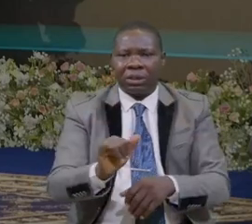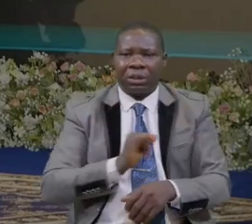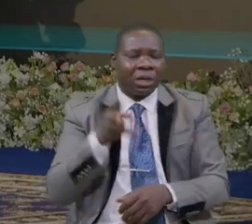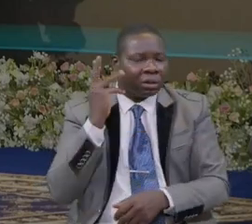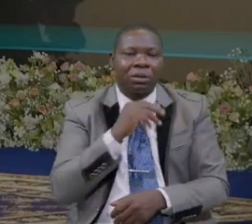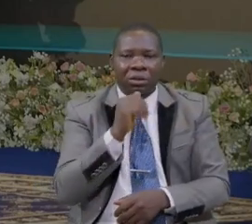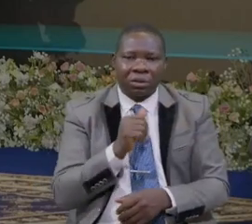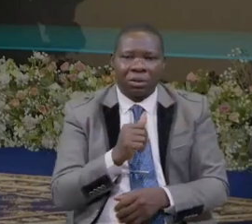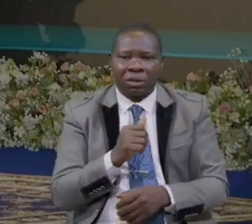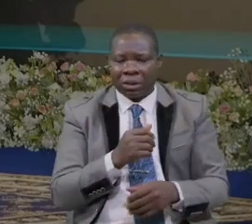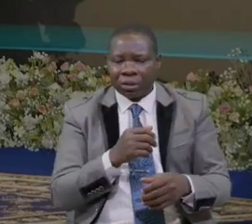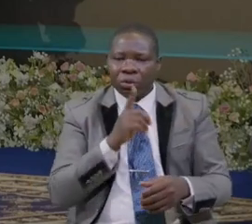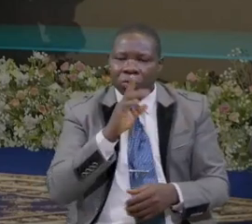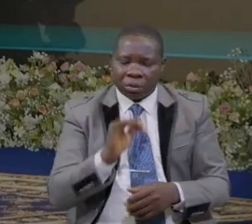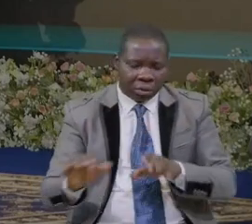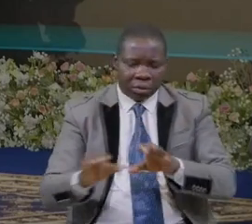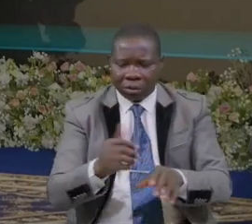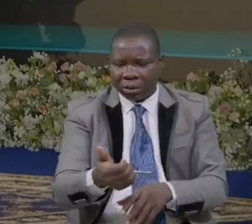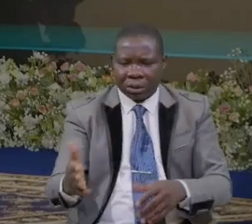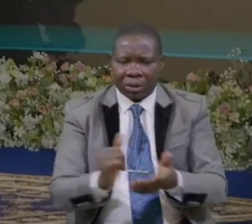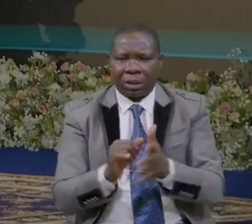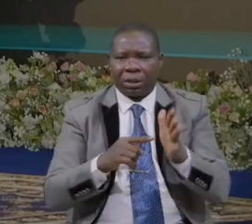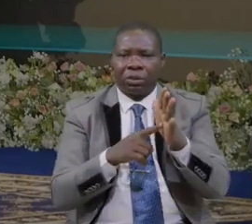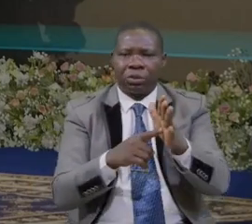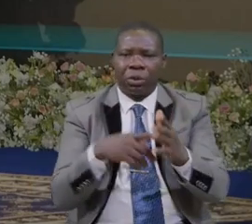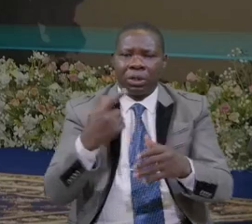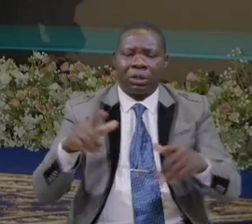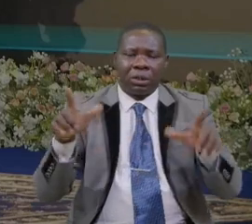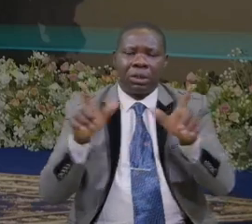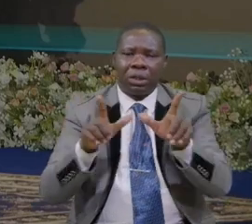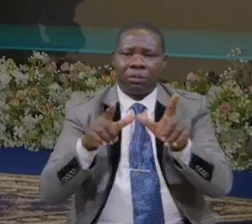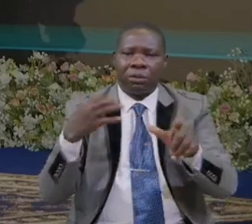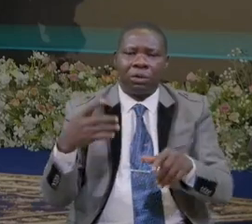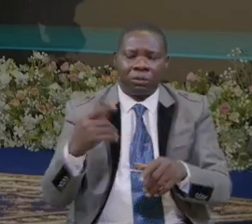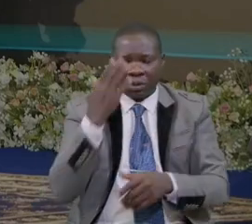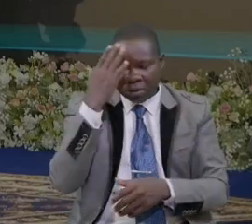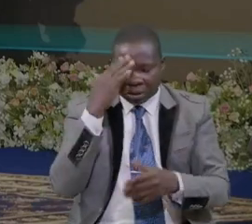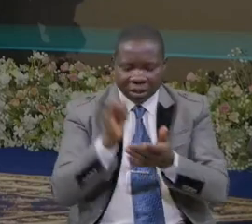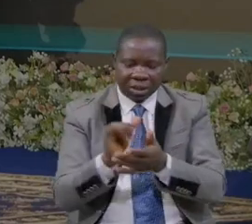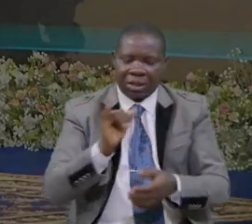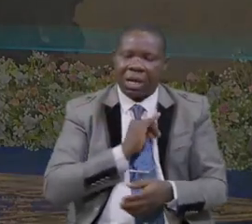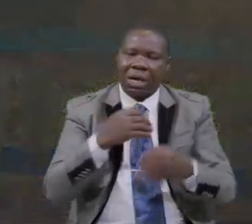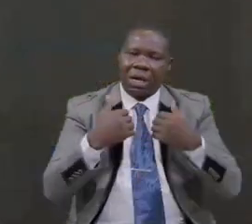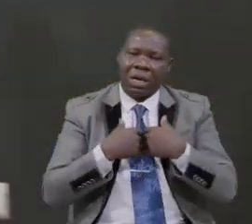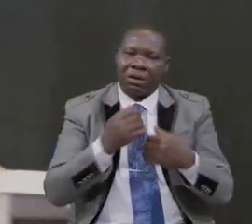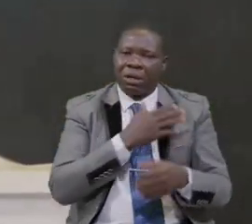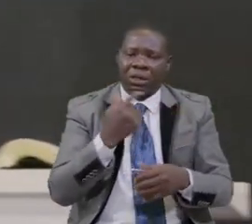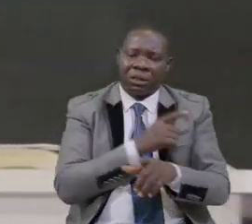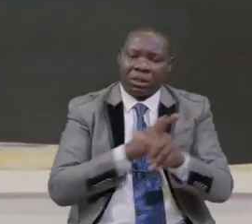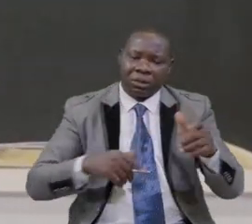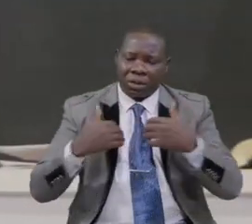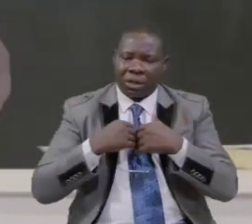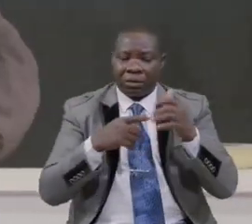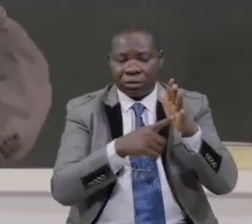Je ne faisais rien qui montrait le niveau de la connaissance biblique que j'avais. Et le Seigneur m'avait donné